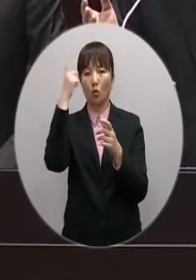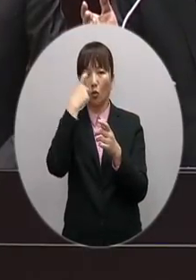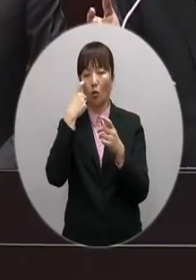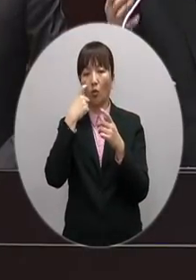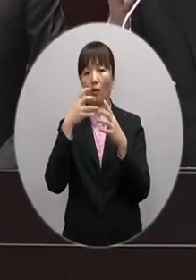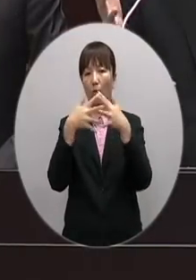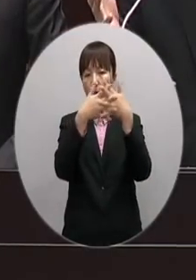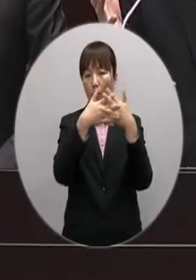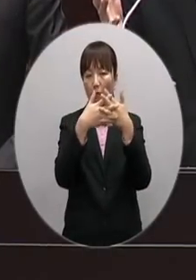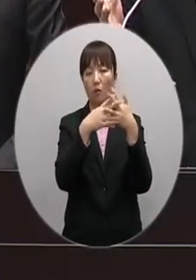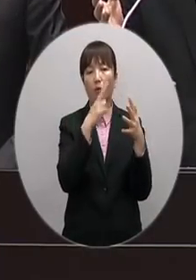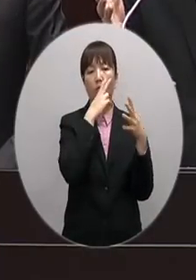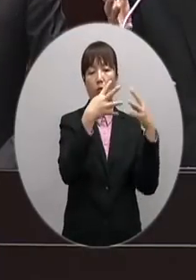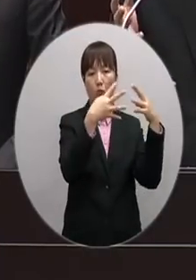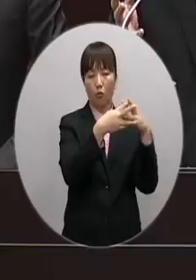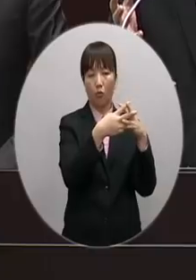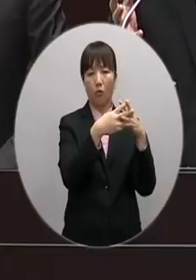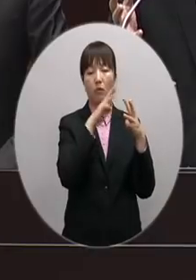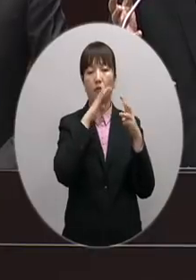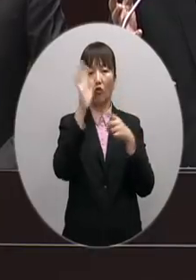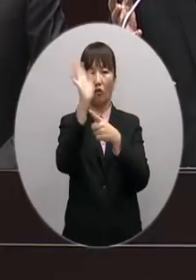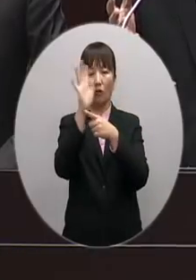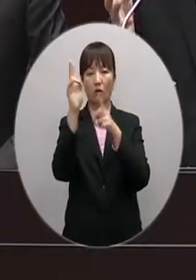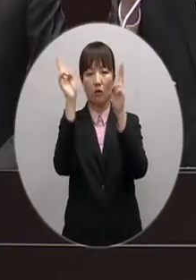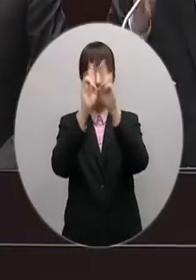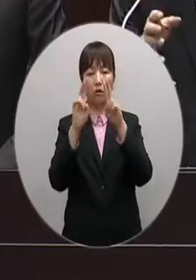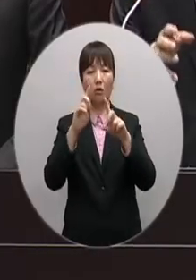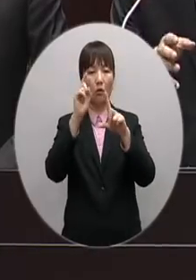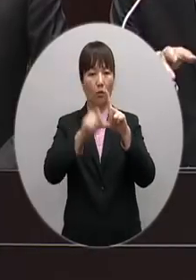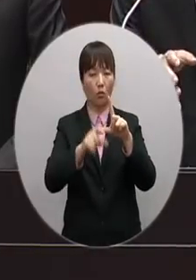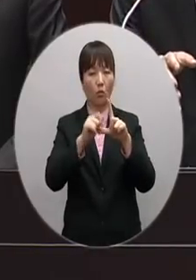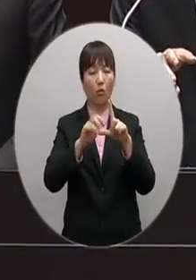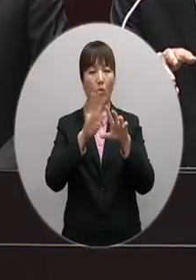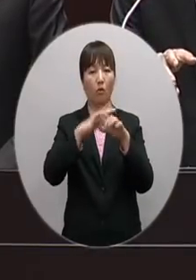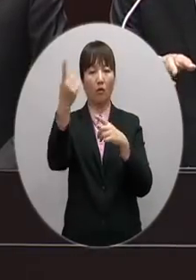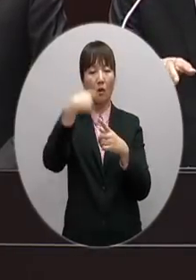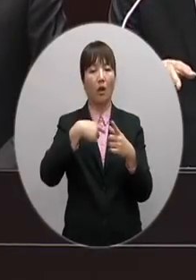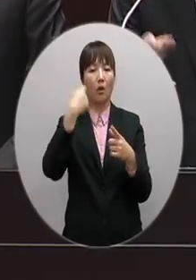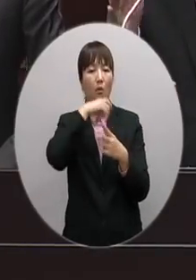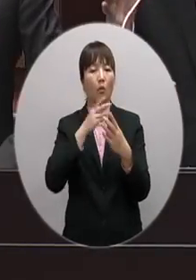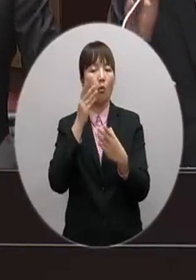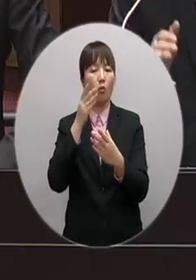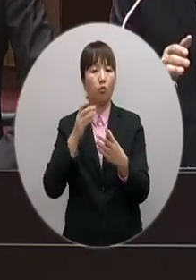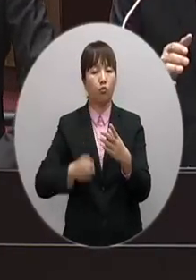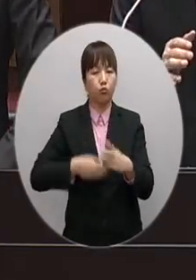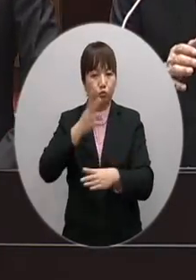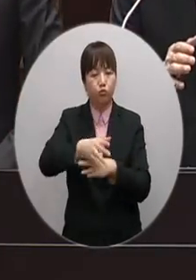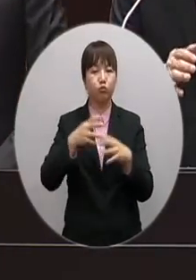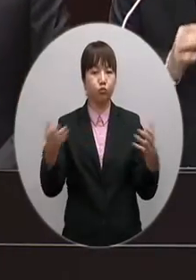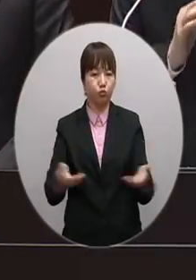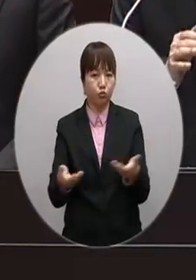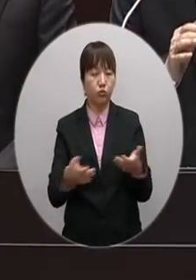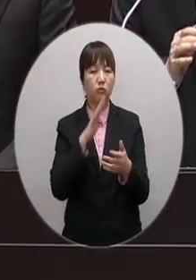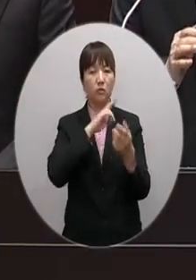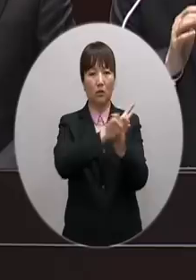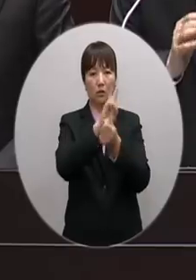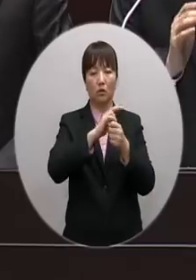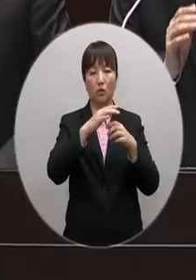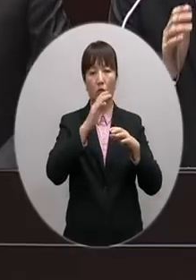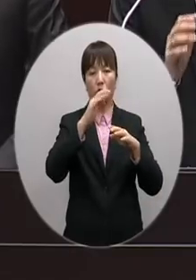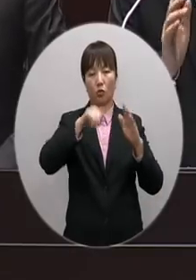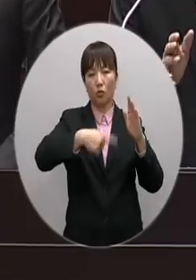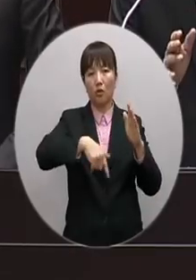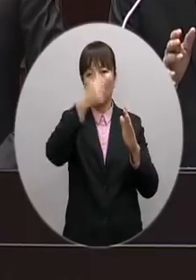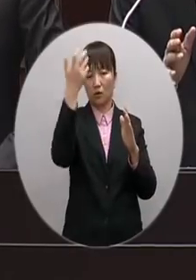跟美国还有亚洲的这个风力发电的开发商很踊跃来投资，所以林权林院长时代就已经决定要